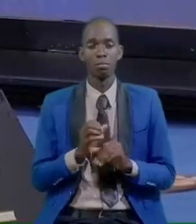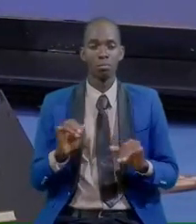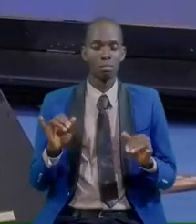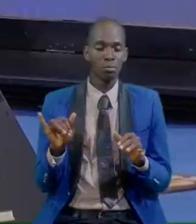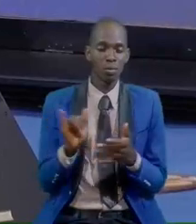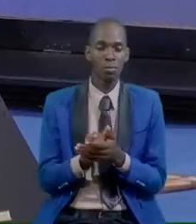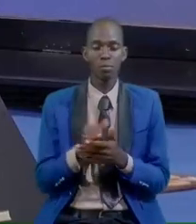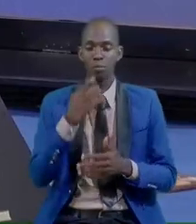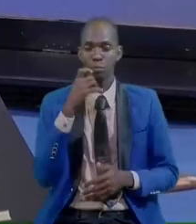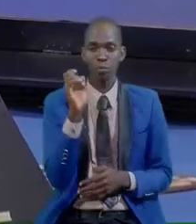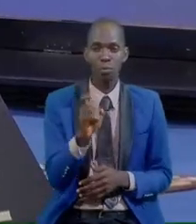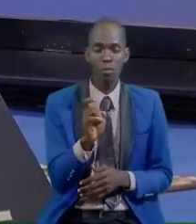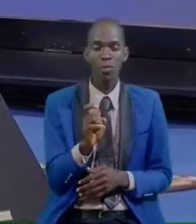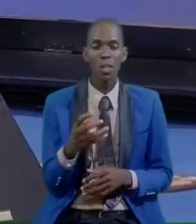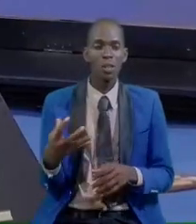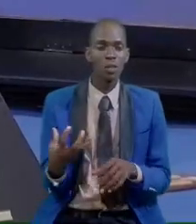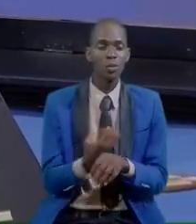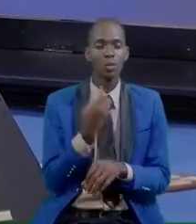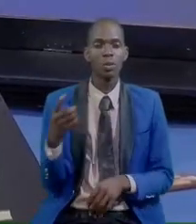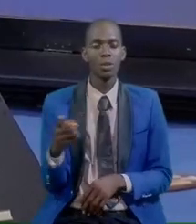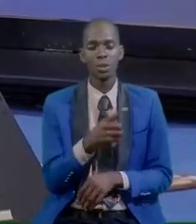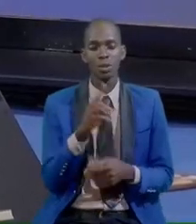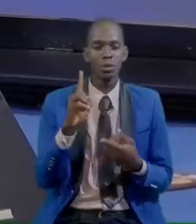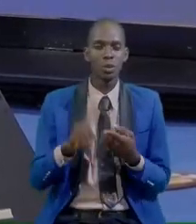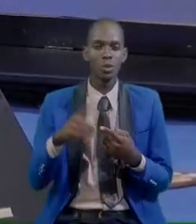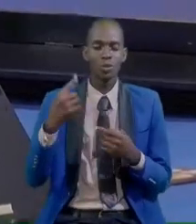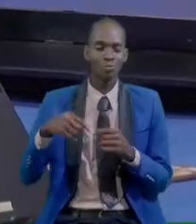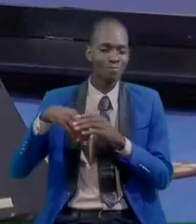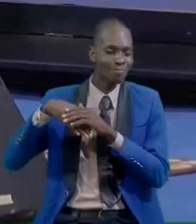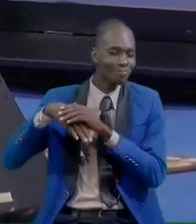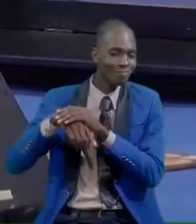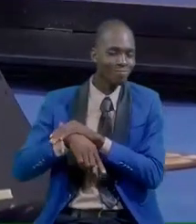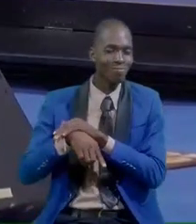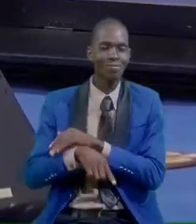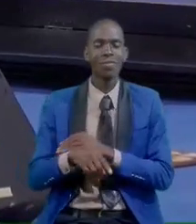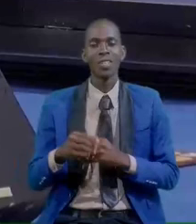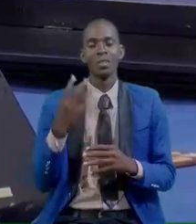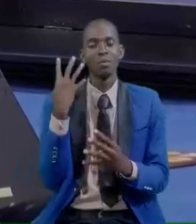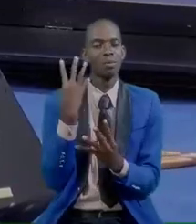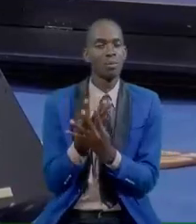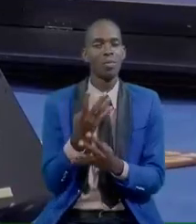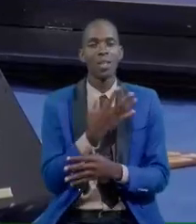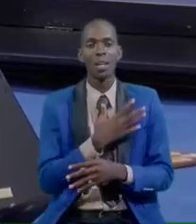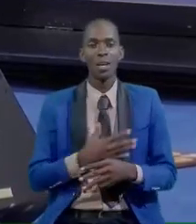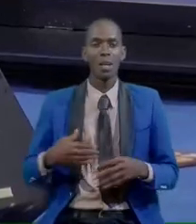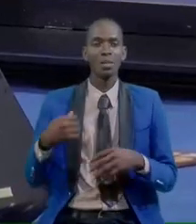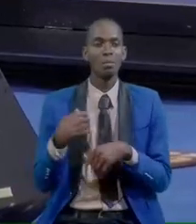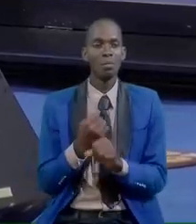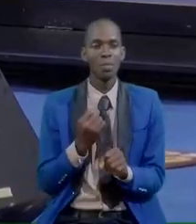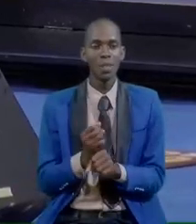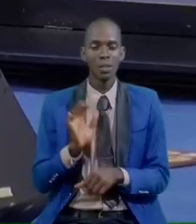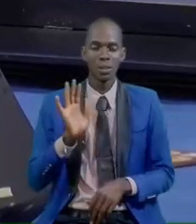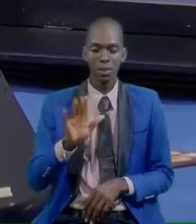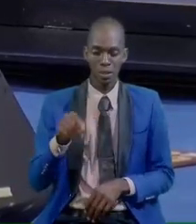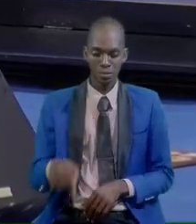24. Le geôlier ayant reçu cet ordre, les jeta dans la prison intérieure et leur mit les ceps